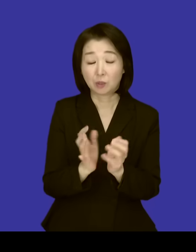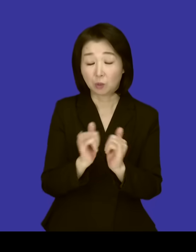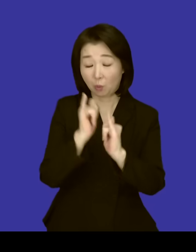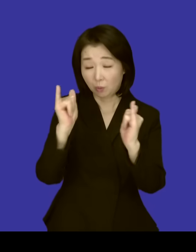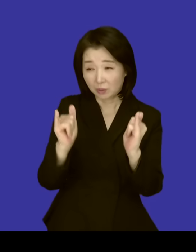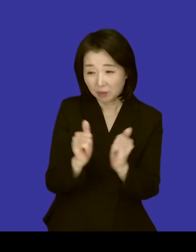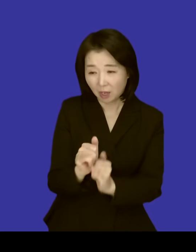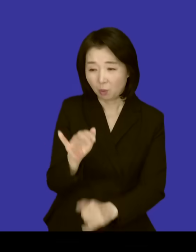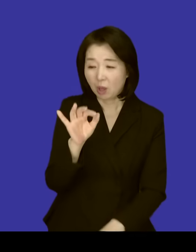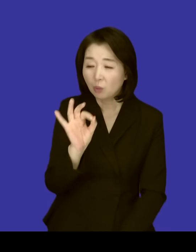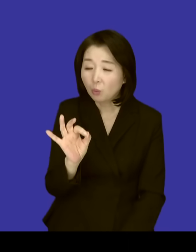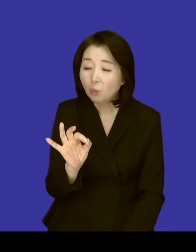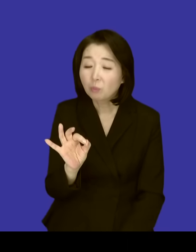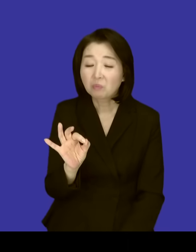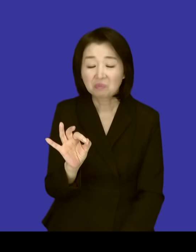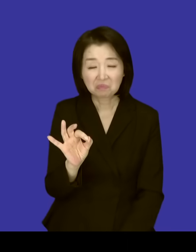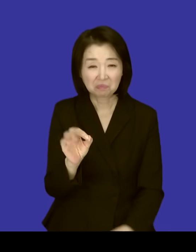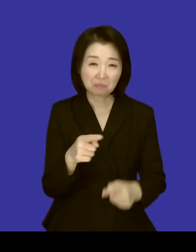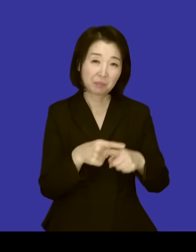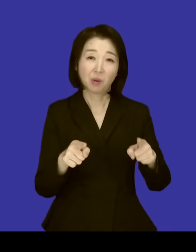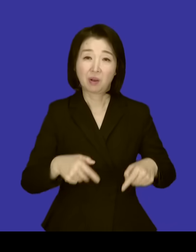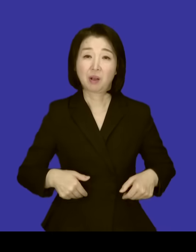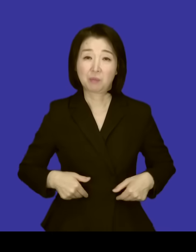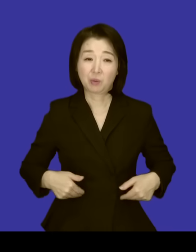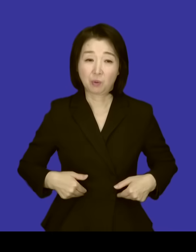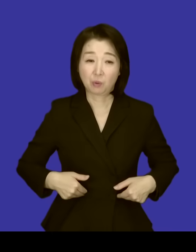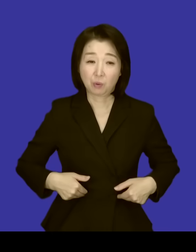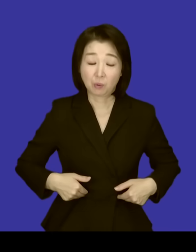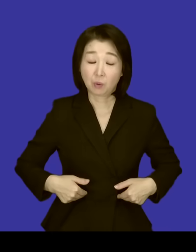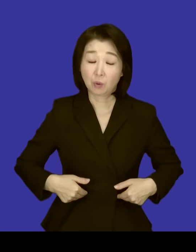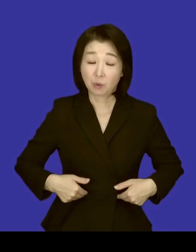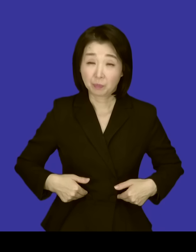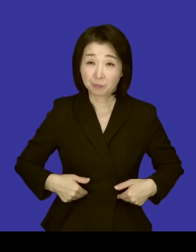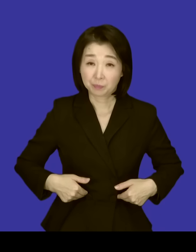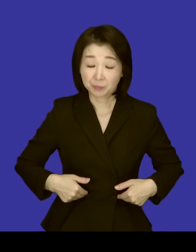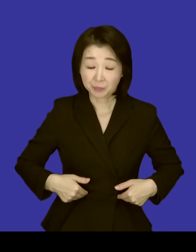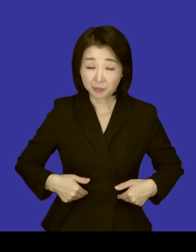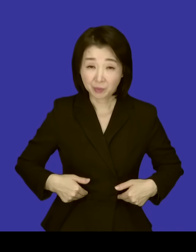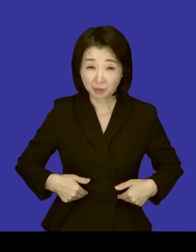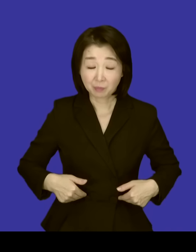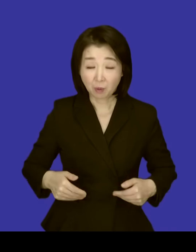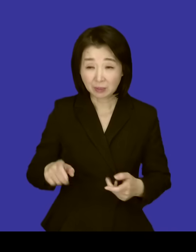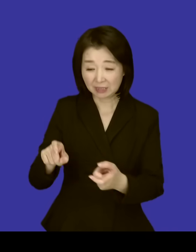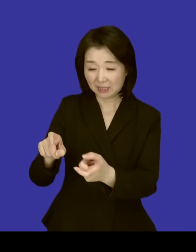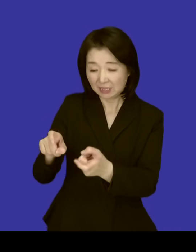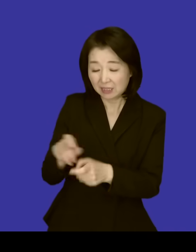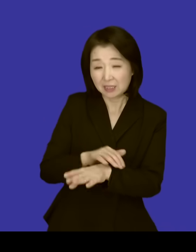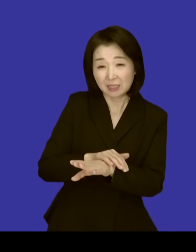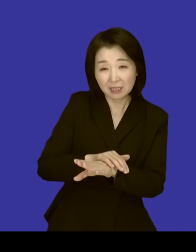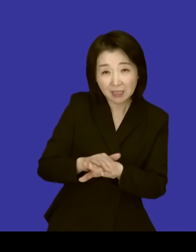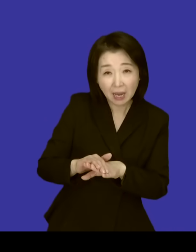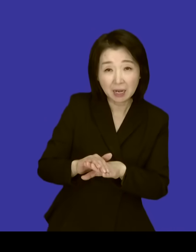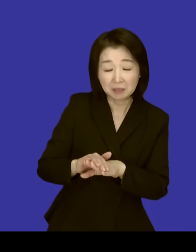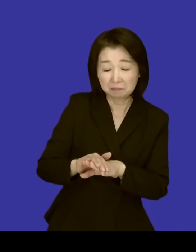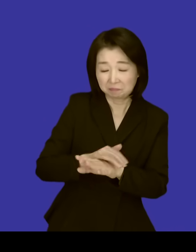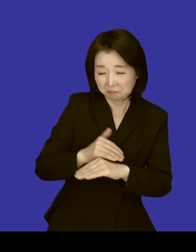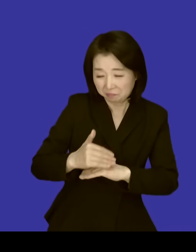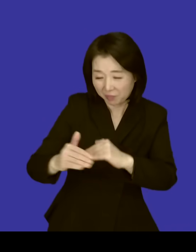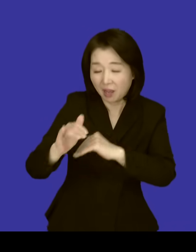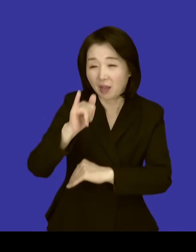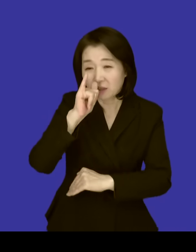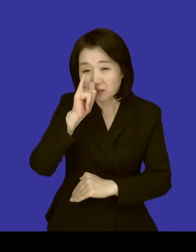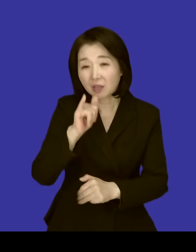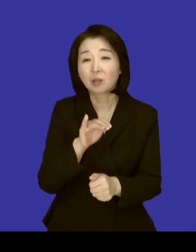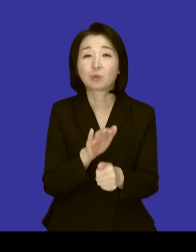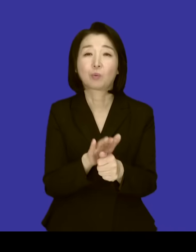경제적 상황 평가라든가 또 그분들이 성공적으로 이식을 받을 수 있게끔 이제 일이 흐트러지지 않게 좀